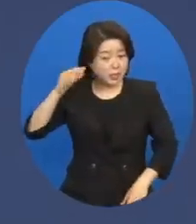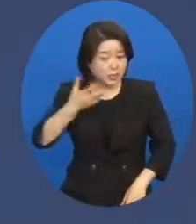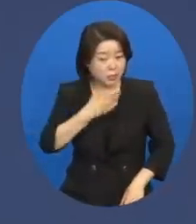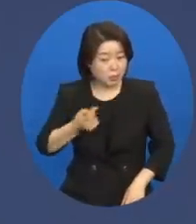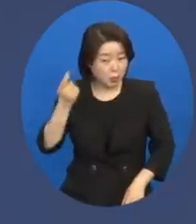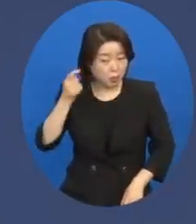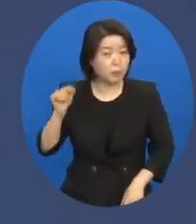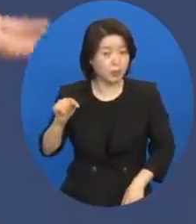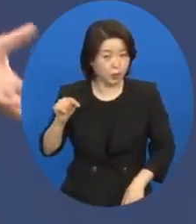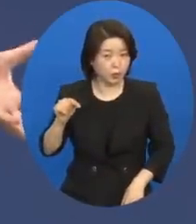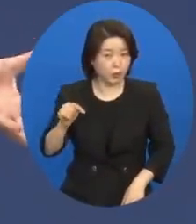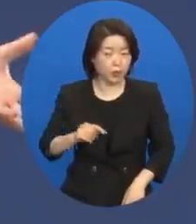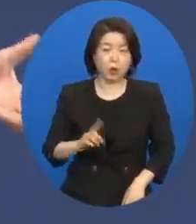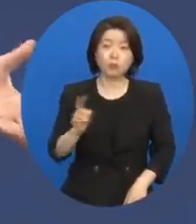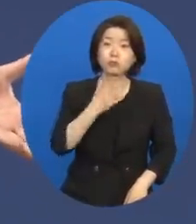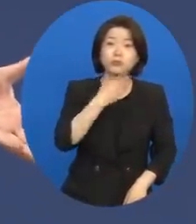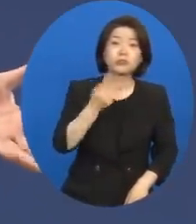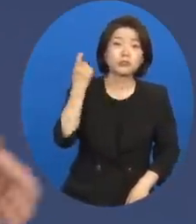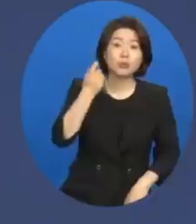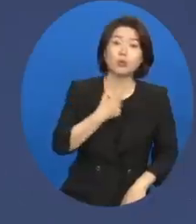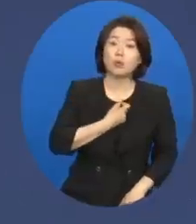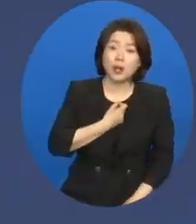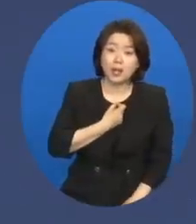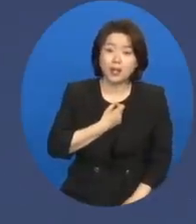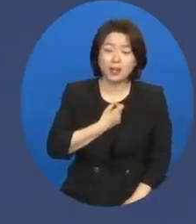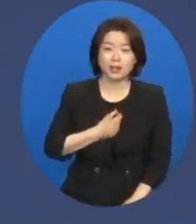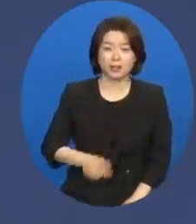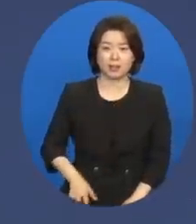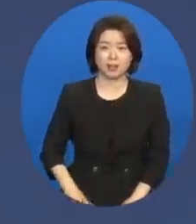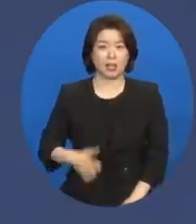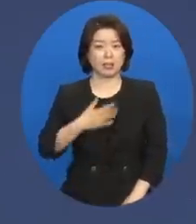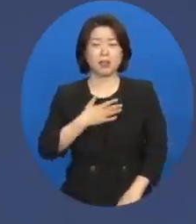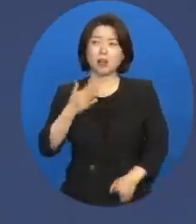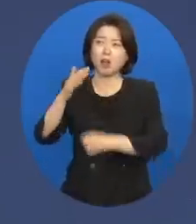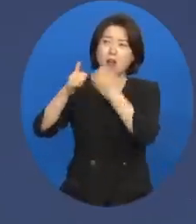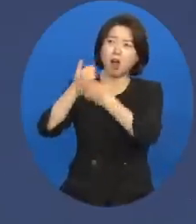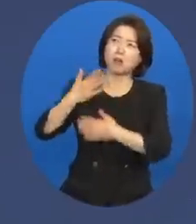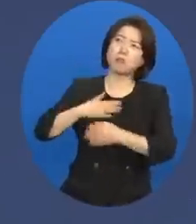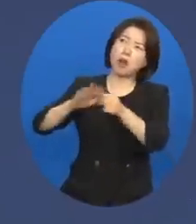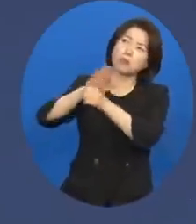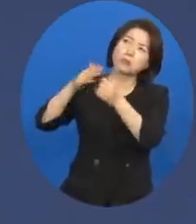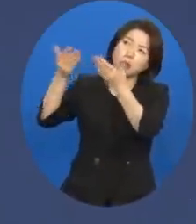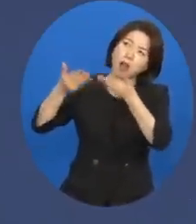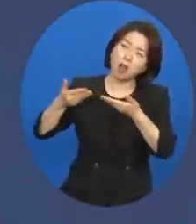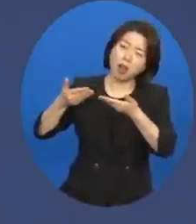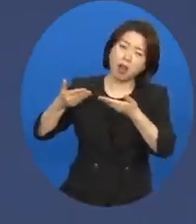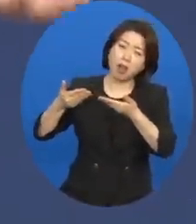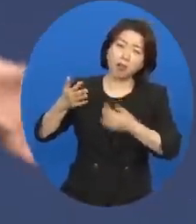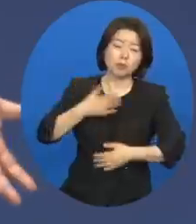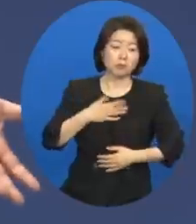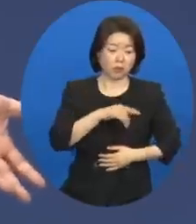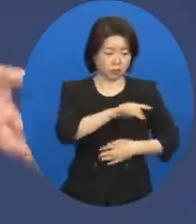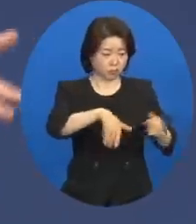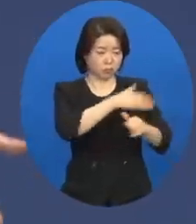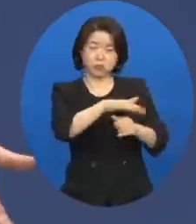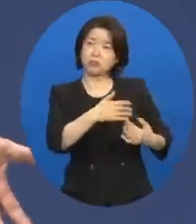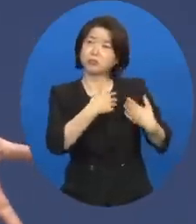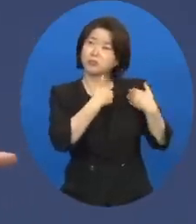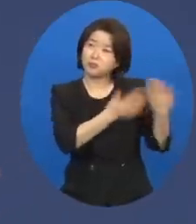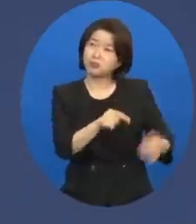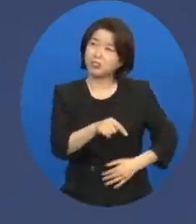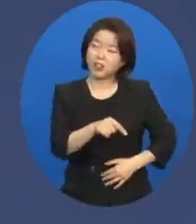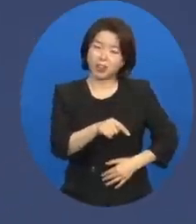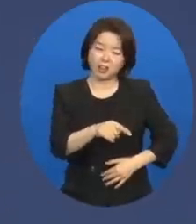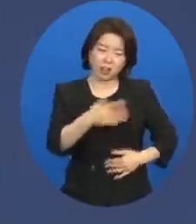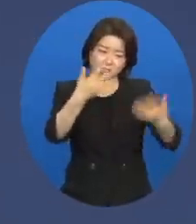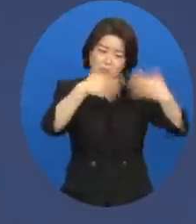말도 우리는 무슨 복음을 원하느냐면요. 내가 하나님이 나를 사랑한다면서 나를 이런 환경 속에 이런 조건